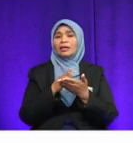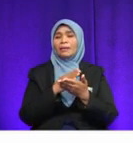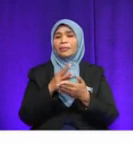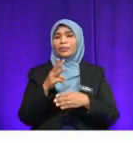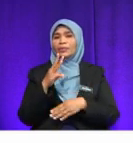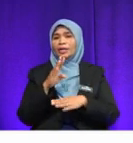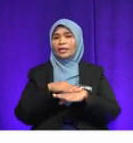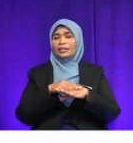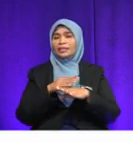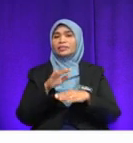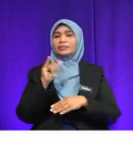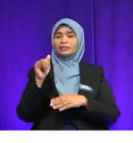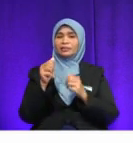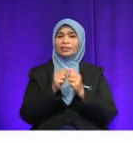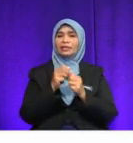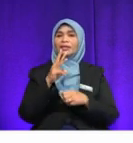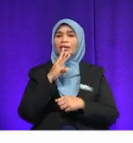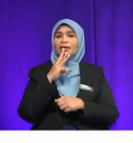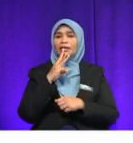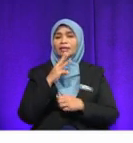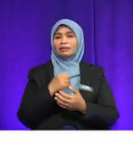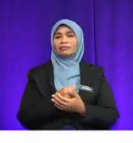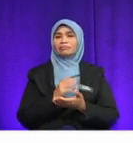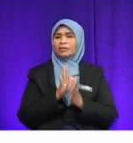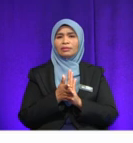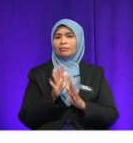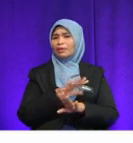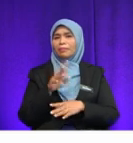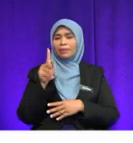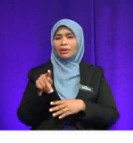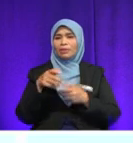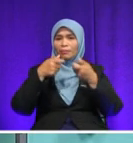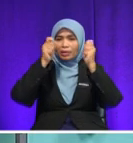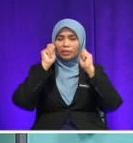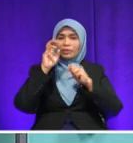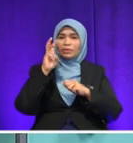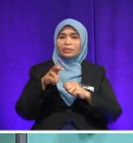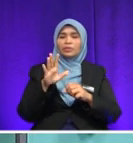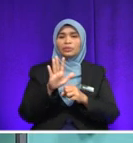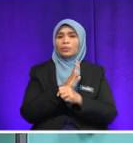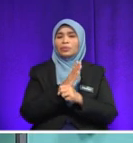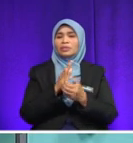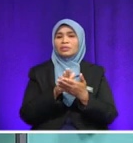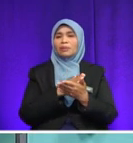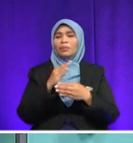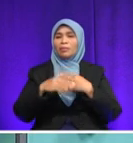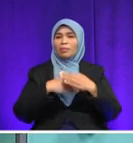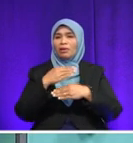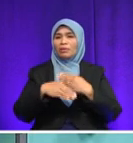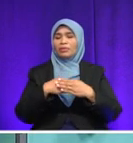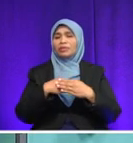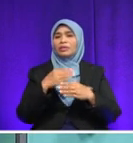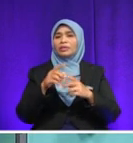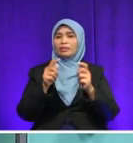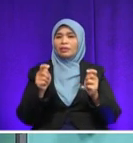keseluruhan ibadahnya yaitu mandi wajib Tapi perlu dia mandi wajib cukuplah dia menyapu balutan saja di tempat yang luka